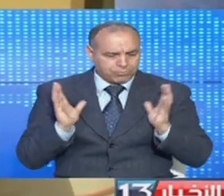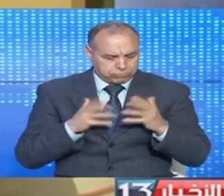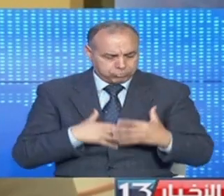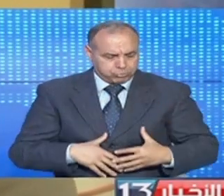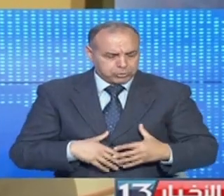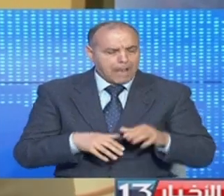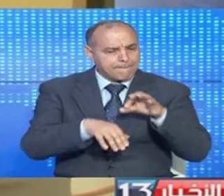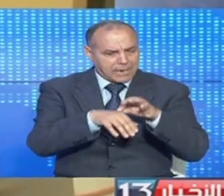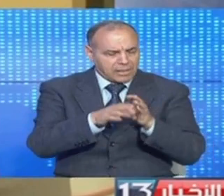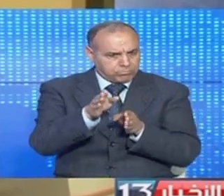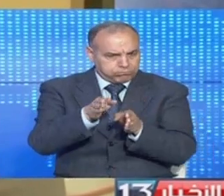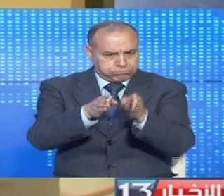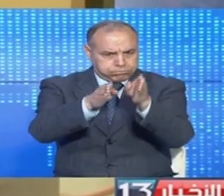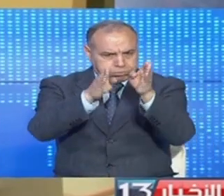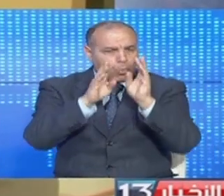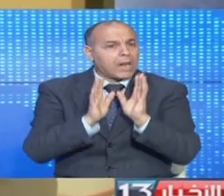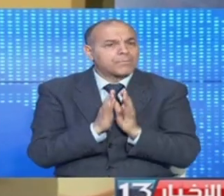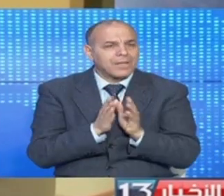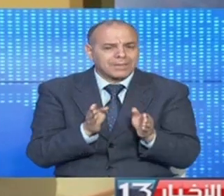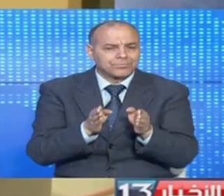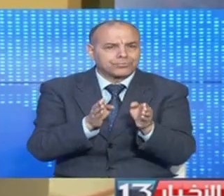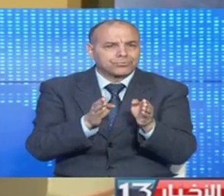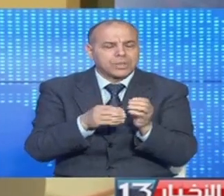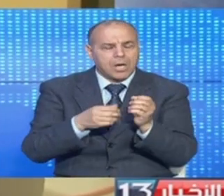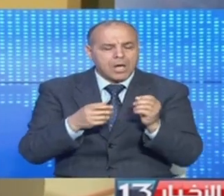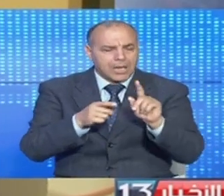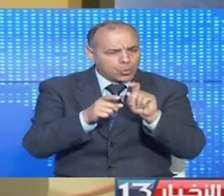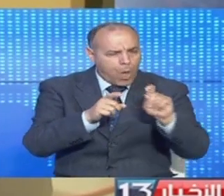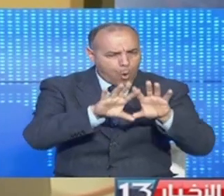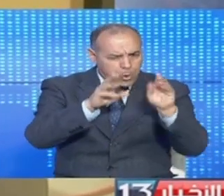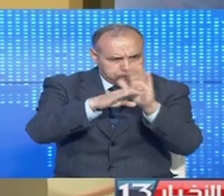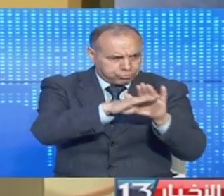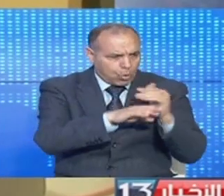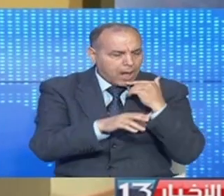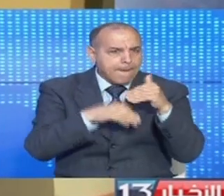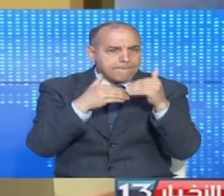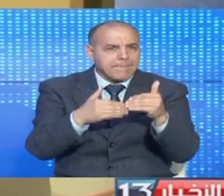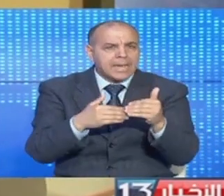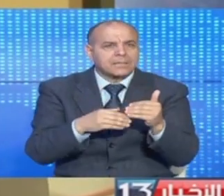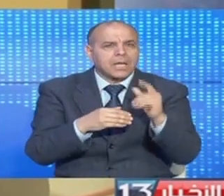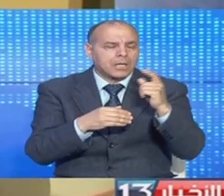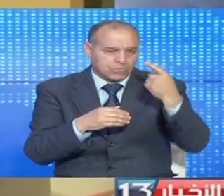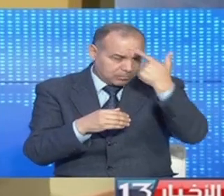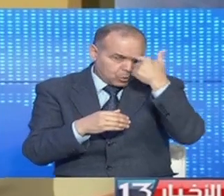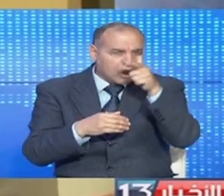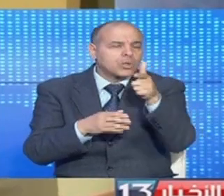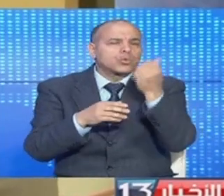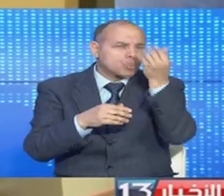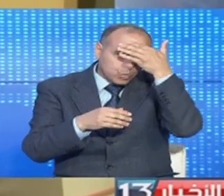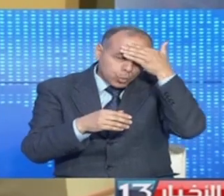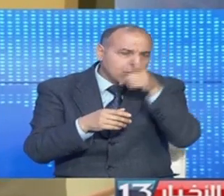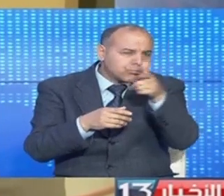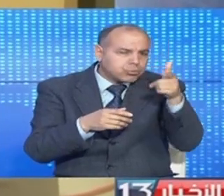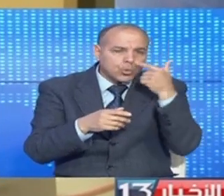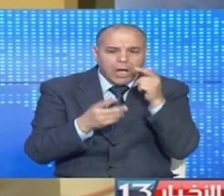مع المريض، باش يتعداو بالكابين تصير لهم تعقيم للملابس نتاعهم ومن بعد تجوز تتقاس التمبيرات نتاعهم ويتعداو نورمال من غير ما